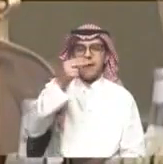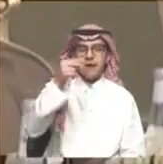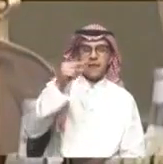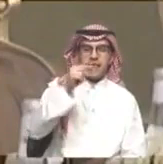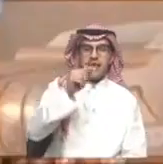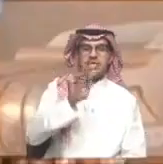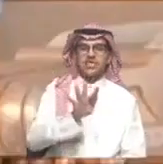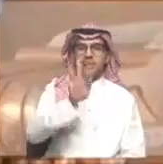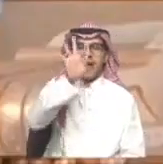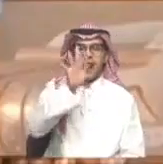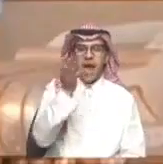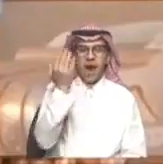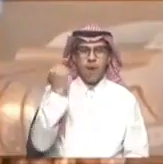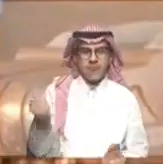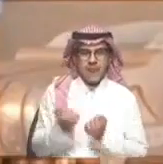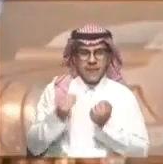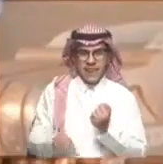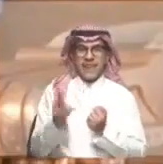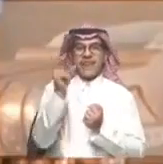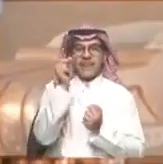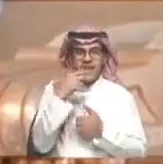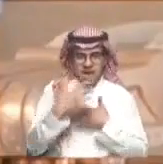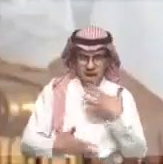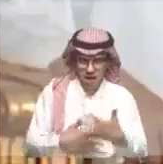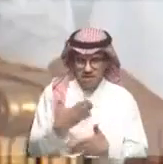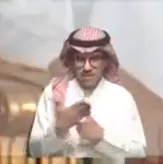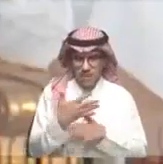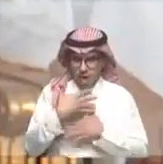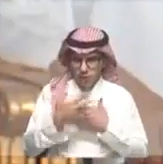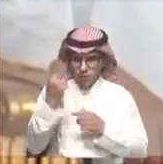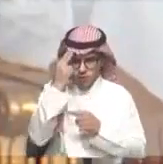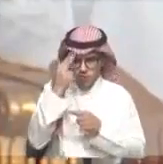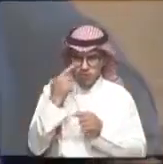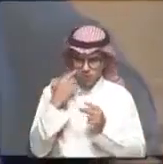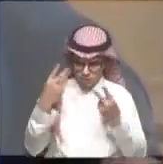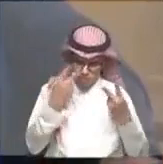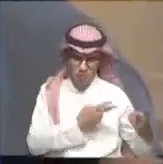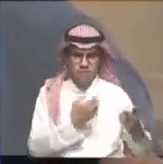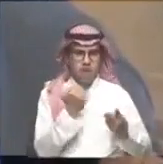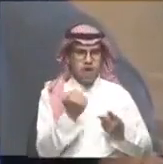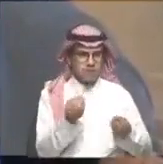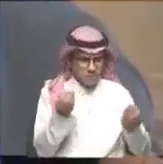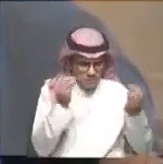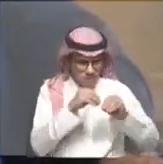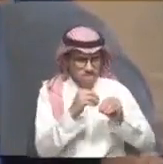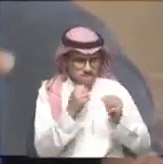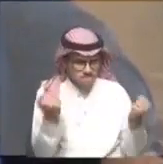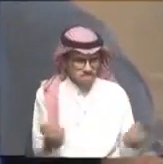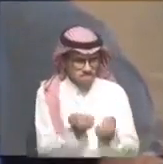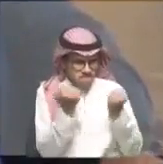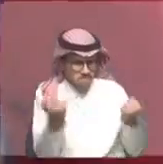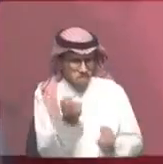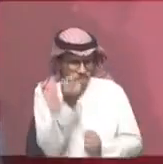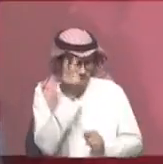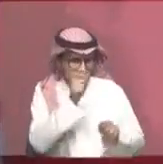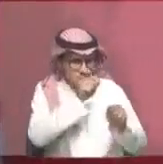تأصيل العمل المشترك ضمن تحالفات تسعى لتعزيز الأمن من خلال رفع قدرات وكفاءة واحترافية القوات